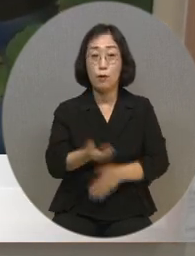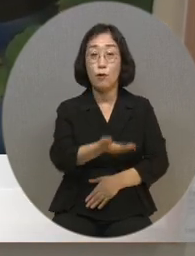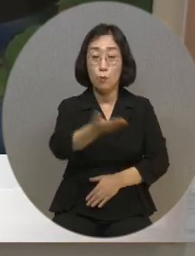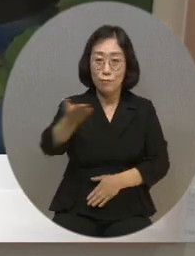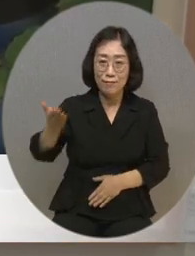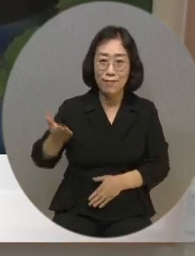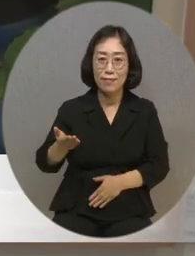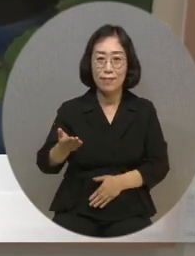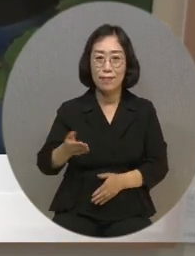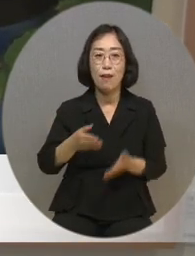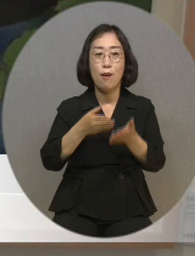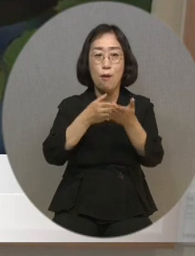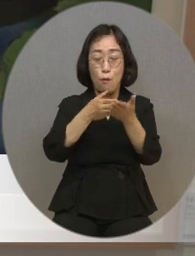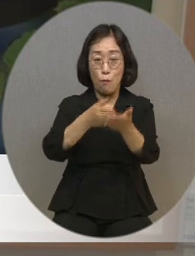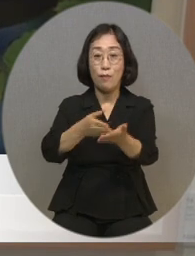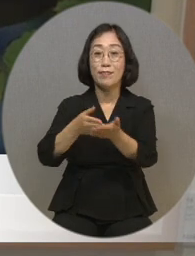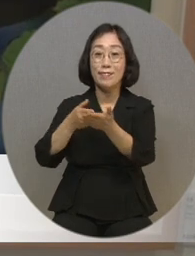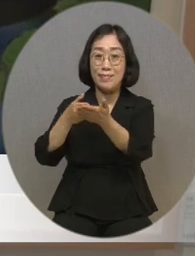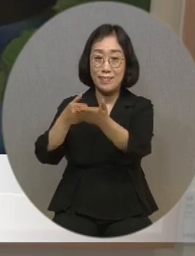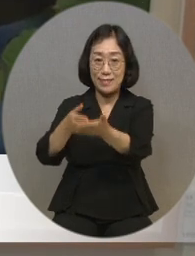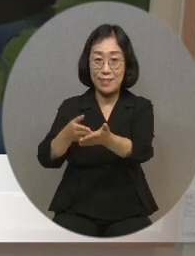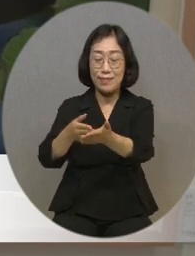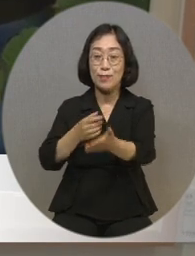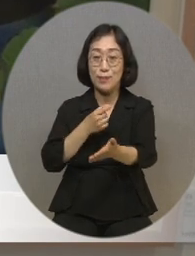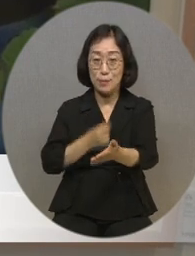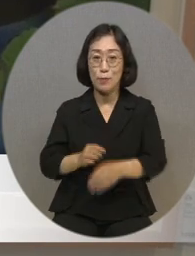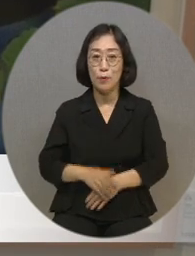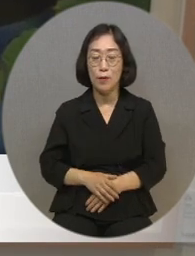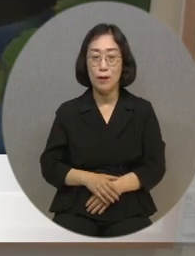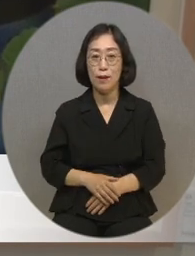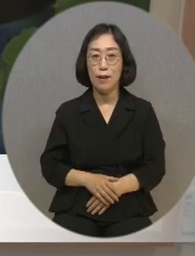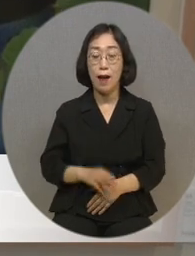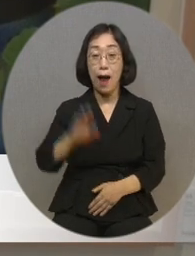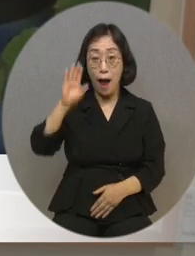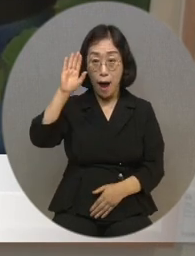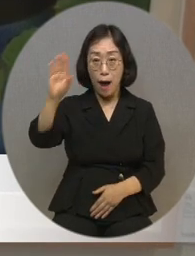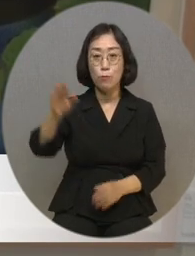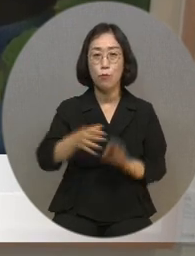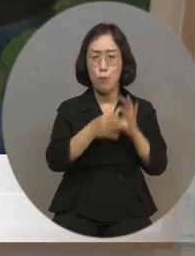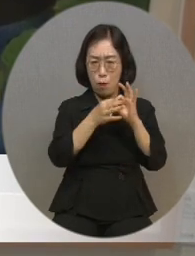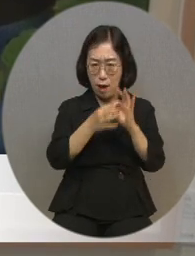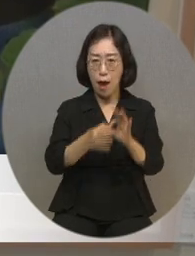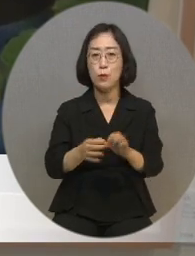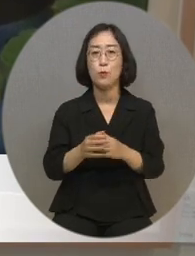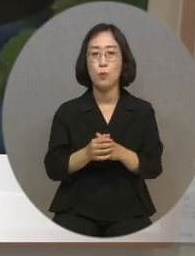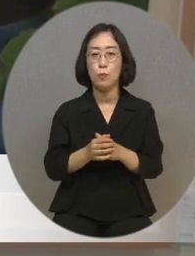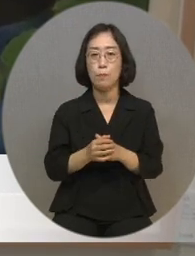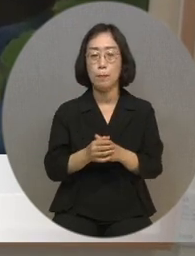여러분들한테 많이 이렇게 그 권장을 하고 이렇게 앞으로 또